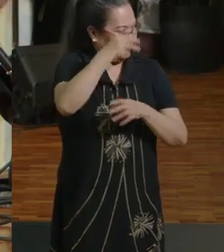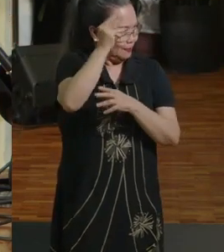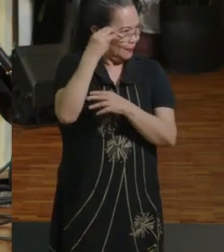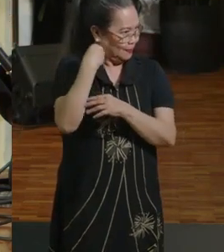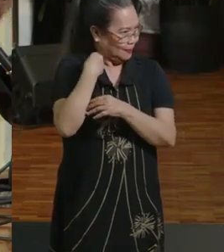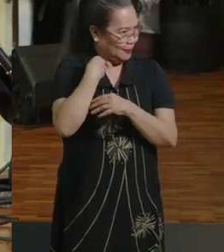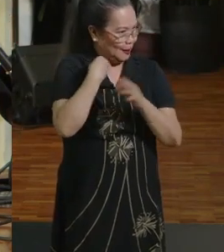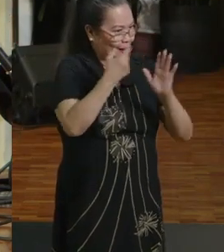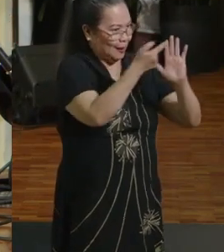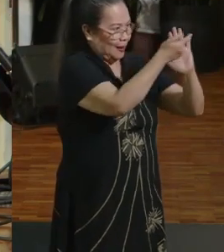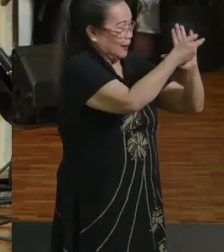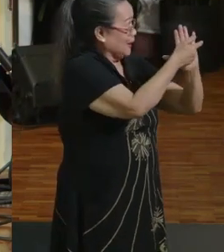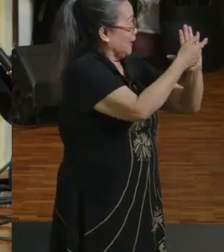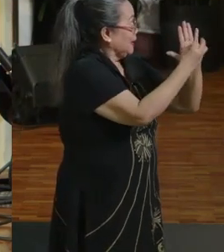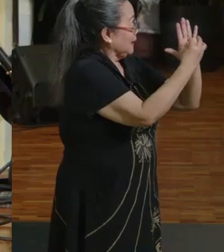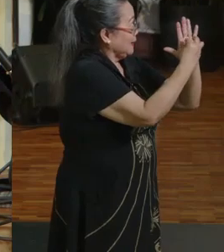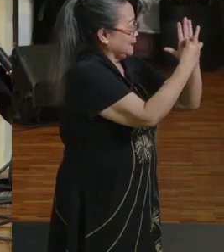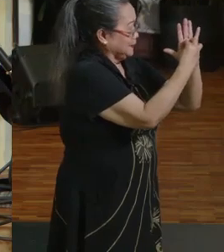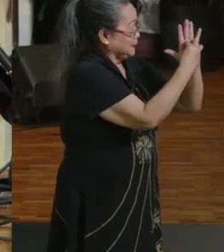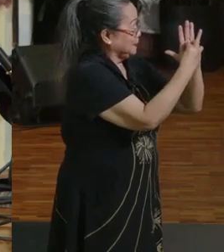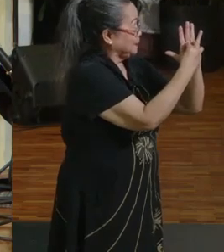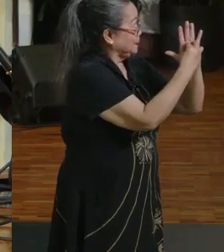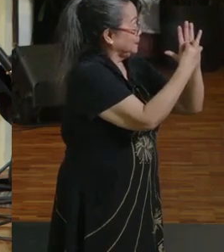of Galilee, Sea of Galilee, no?